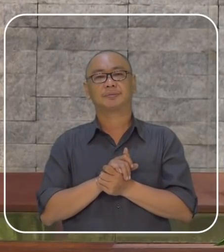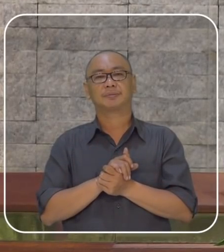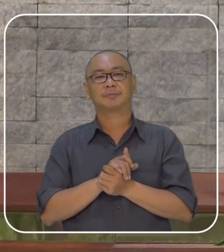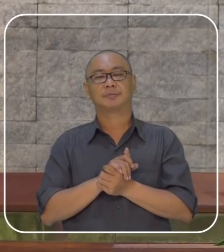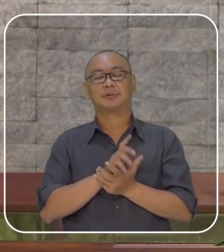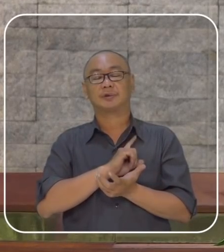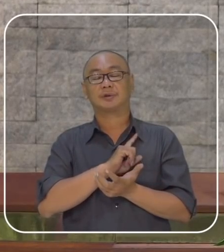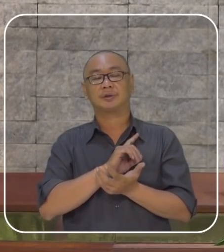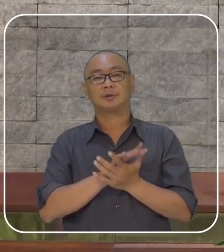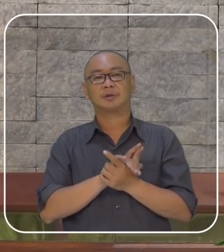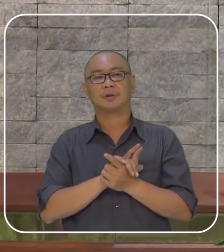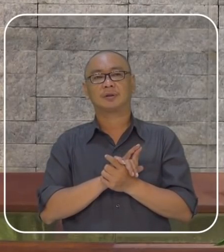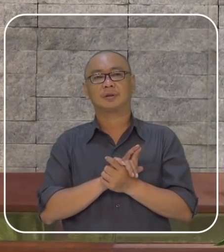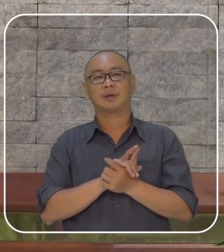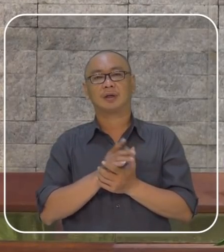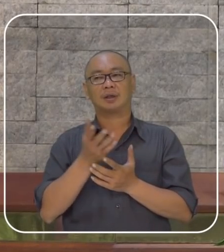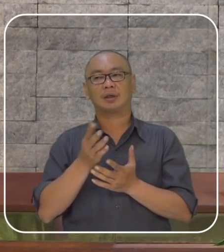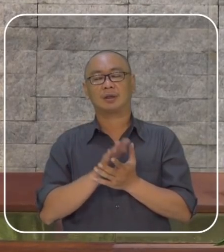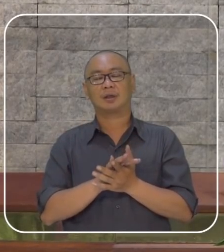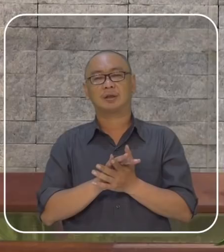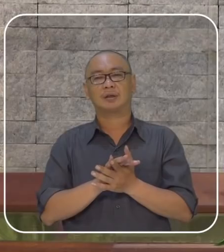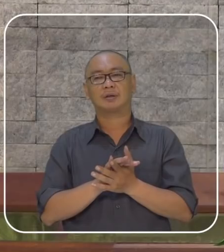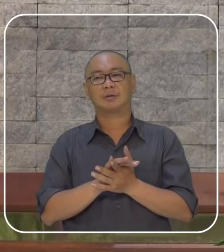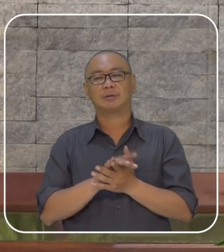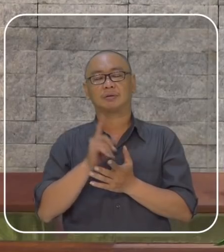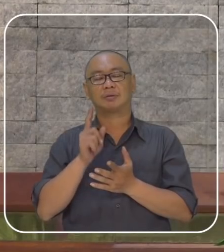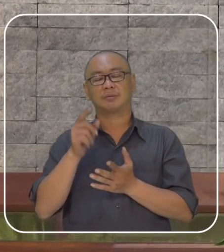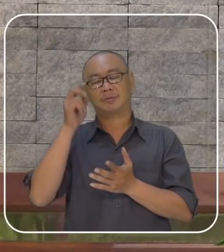Dan dirinya yang adalah Bait Allah itu.